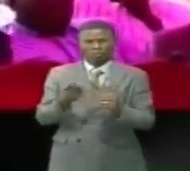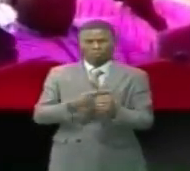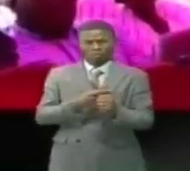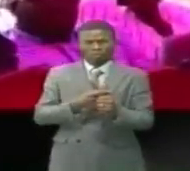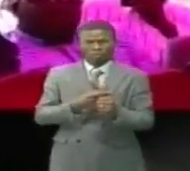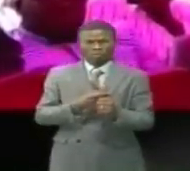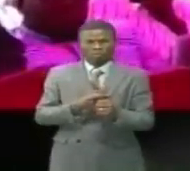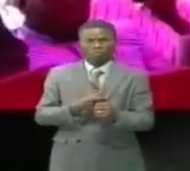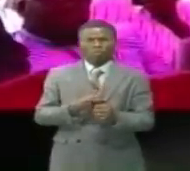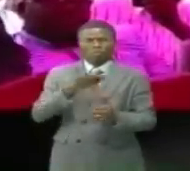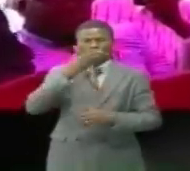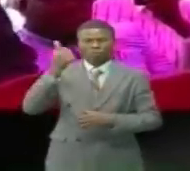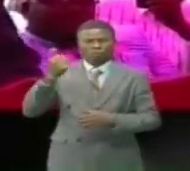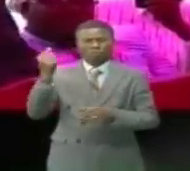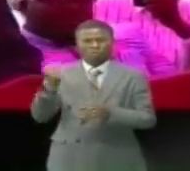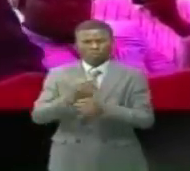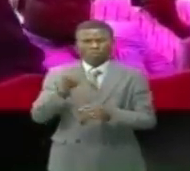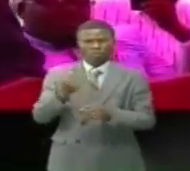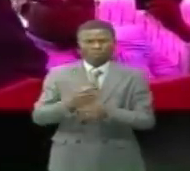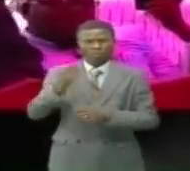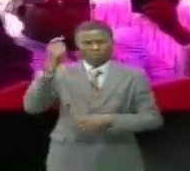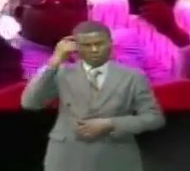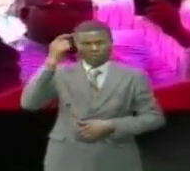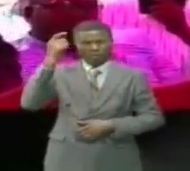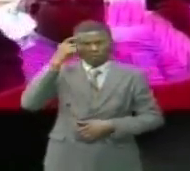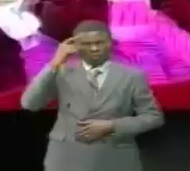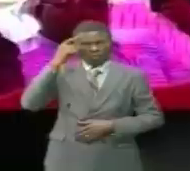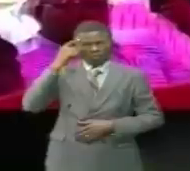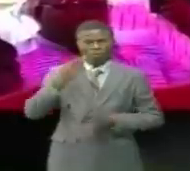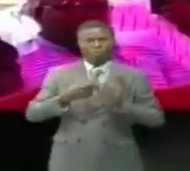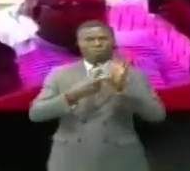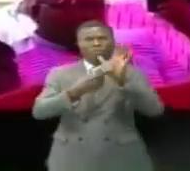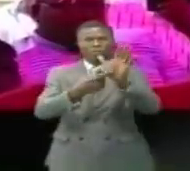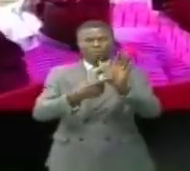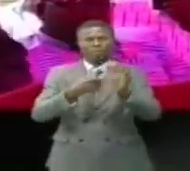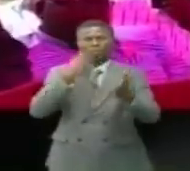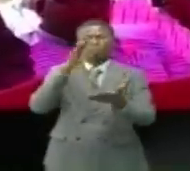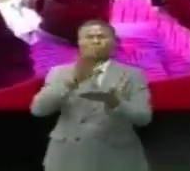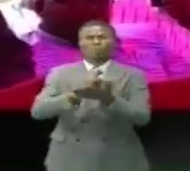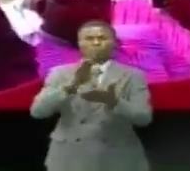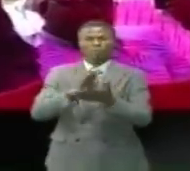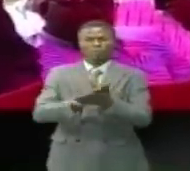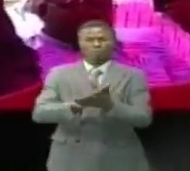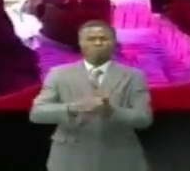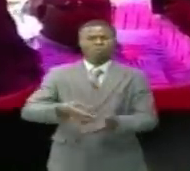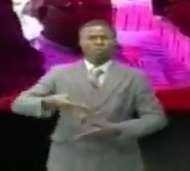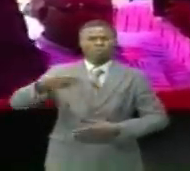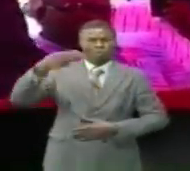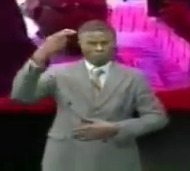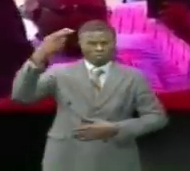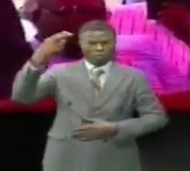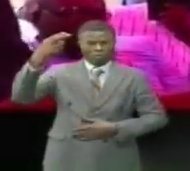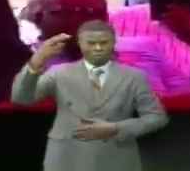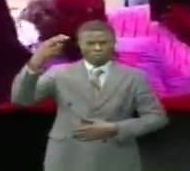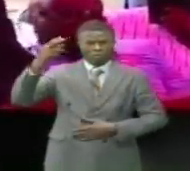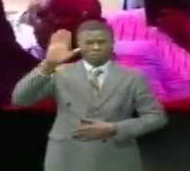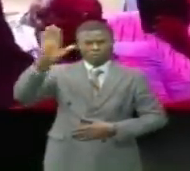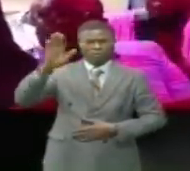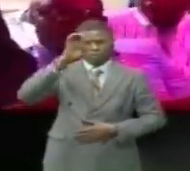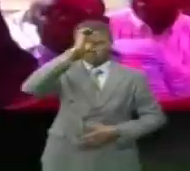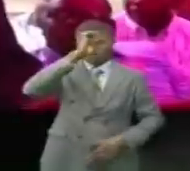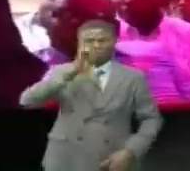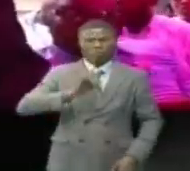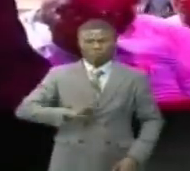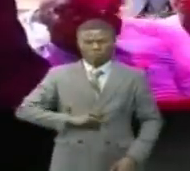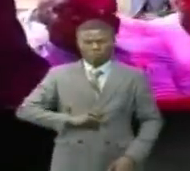m'acquitter d'un agréable devoir, de présenter mes hommages les plus déférents à son